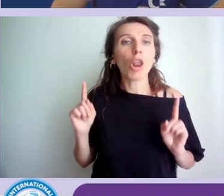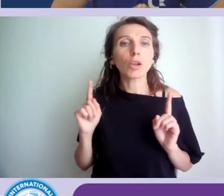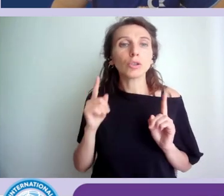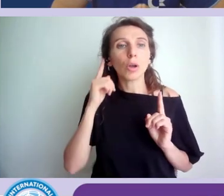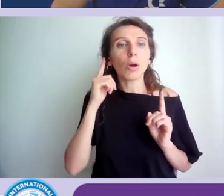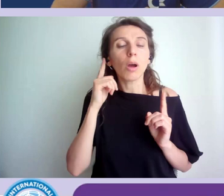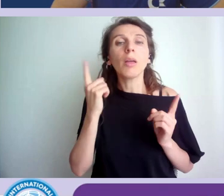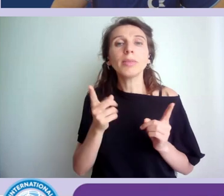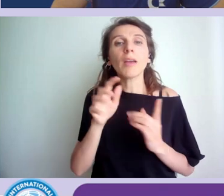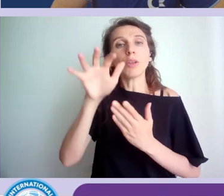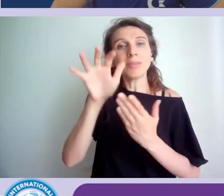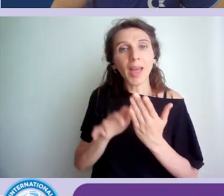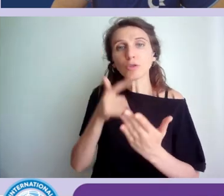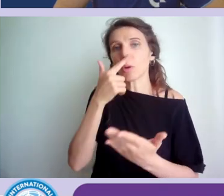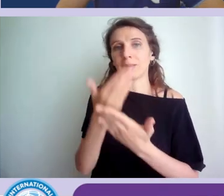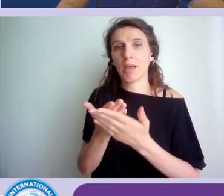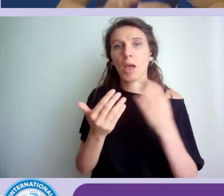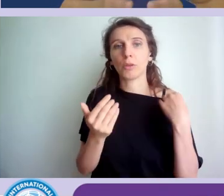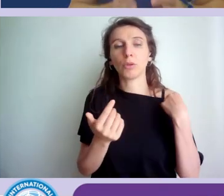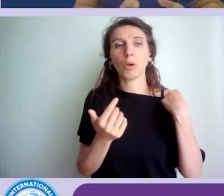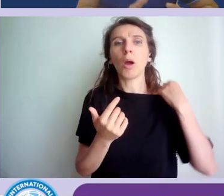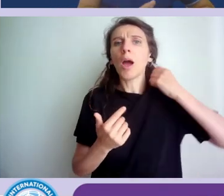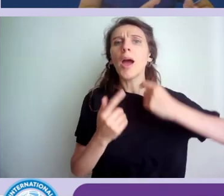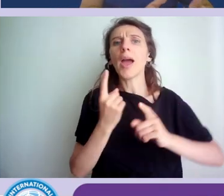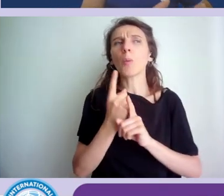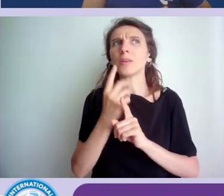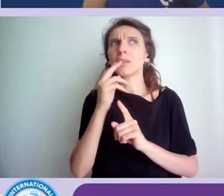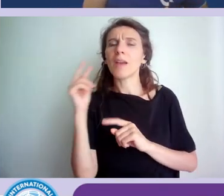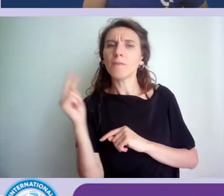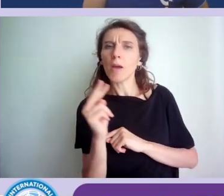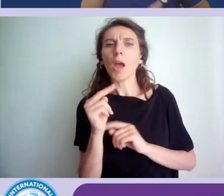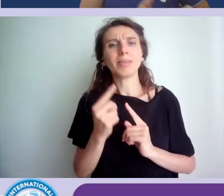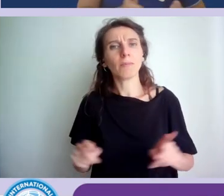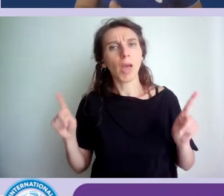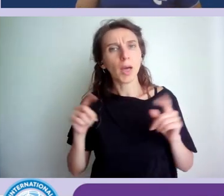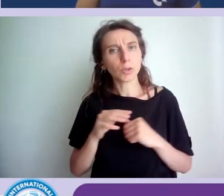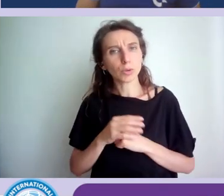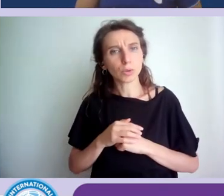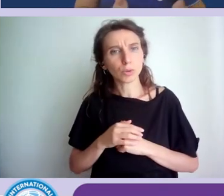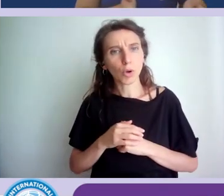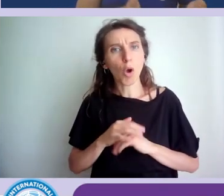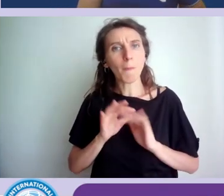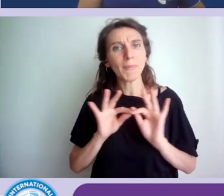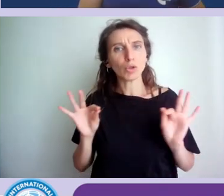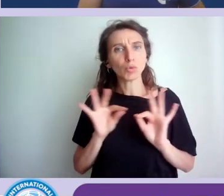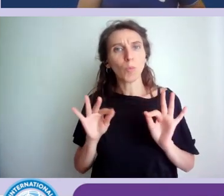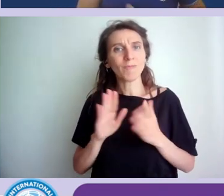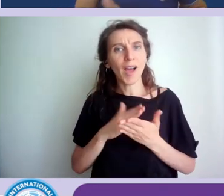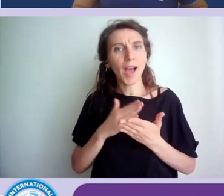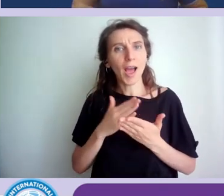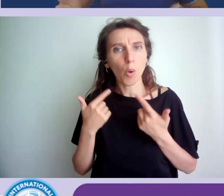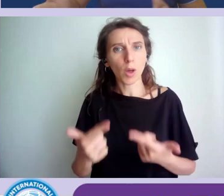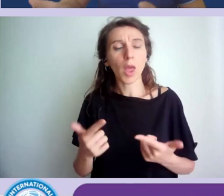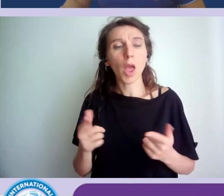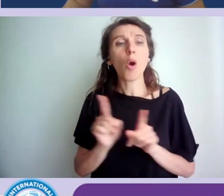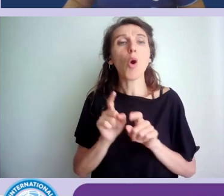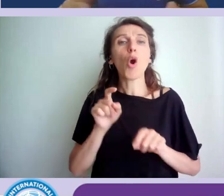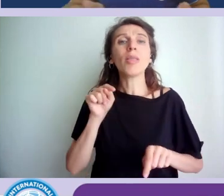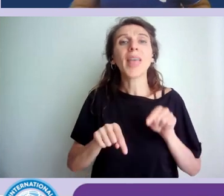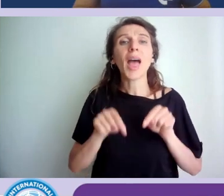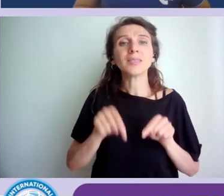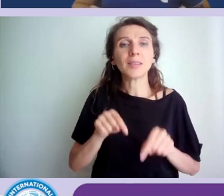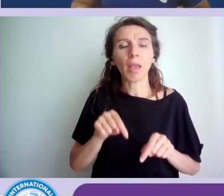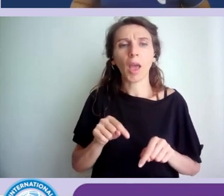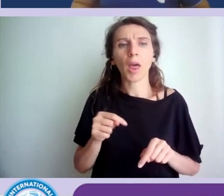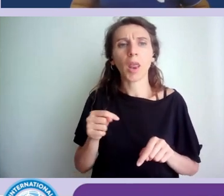io io devo avere un testo alternativo corretto quindi capite che va pesato in modo diverso così come l'uso con la tastiera